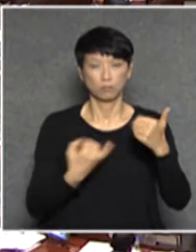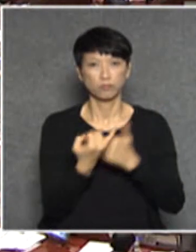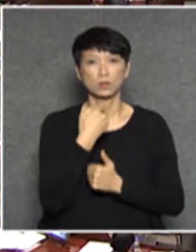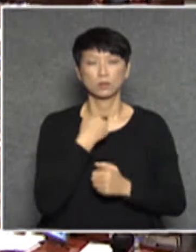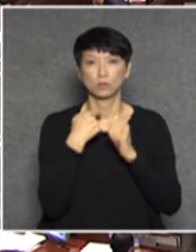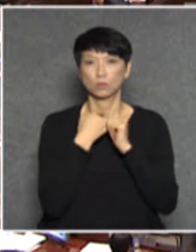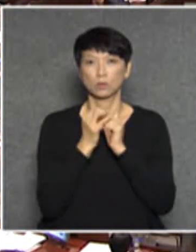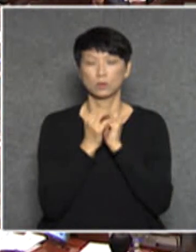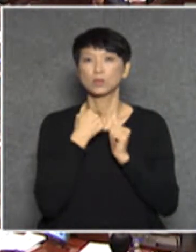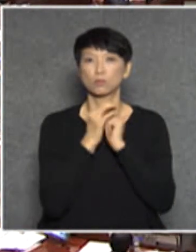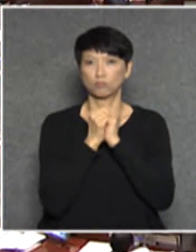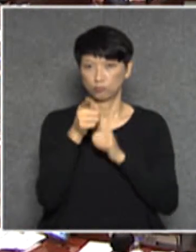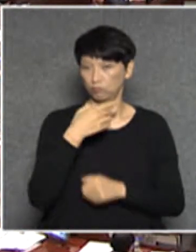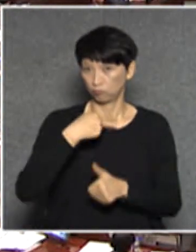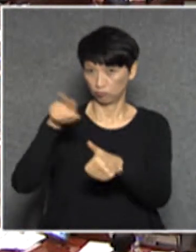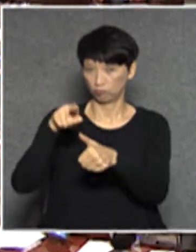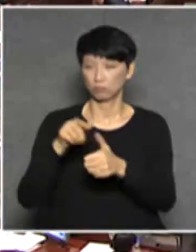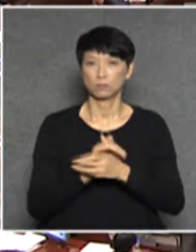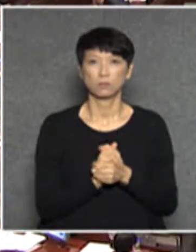議廳。梁國雄議員，